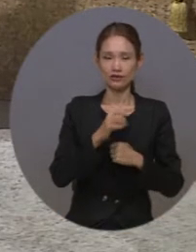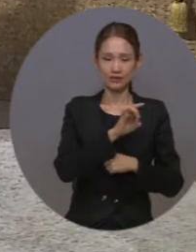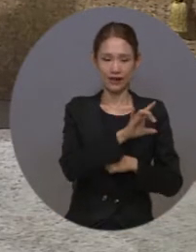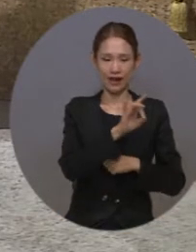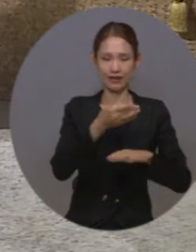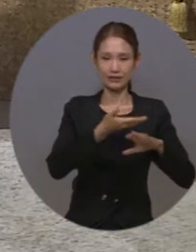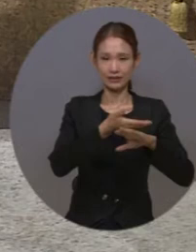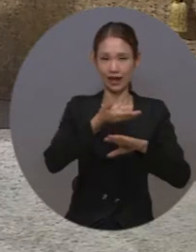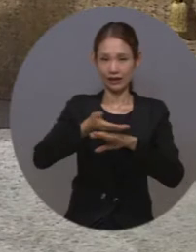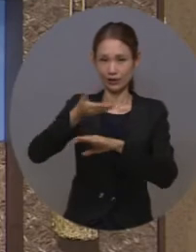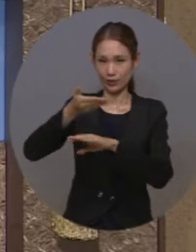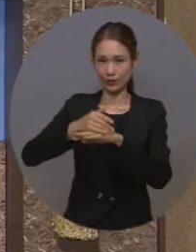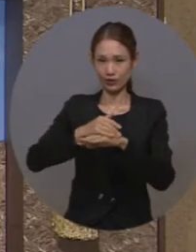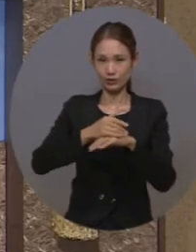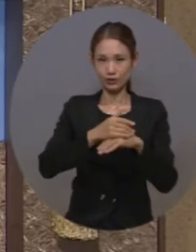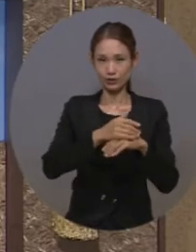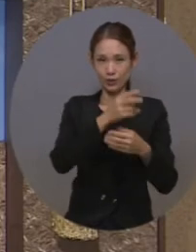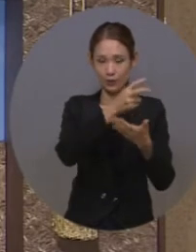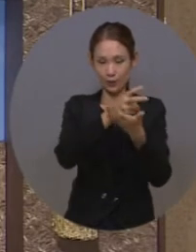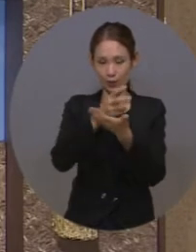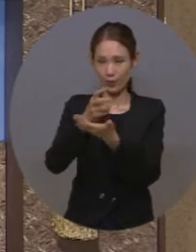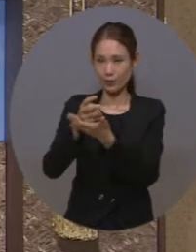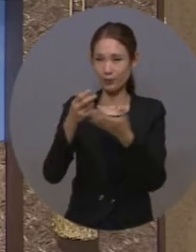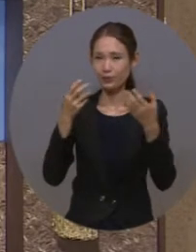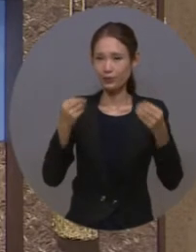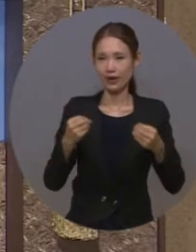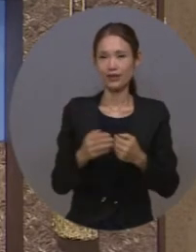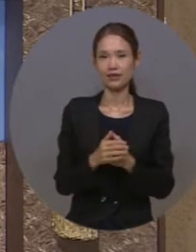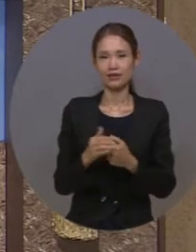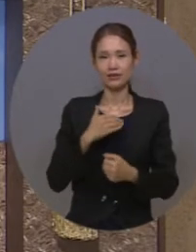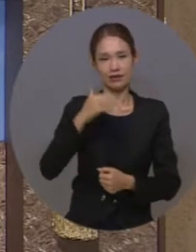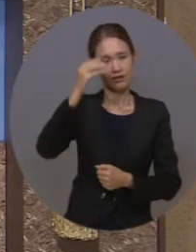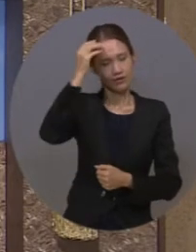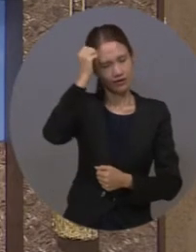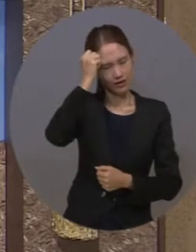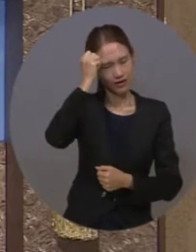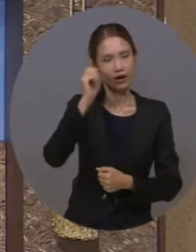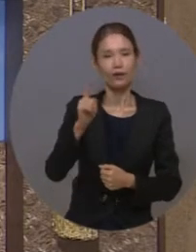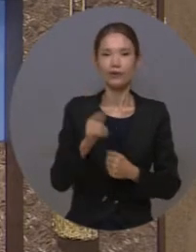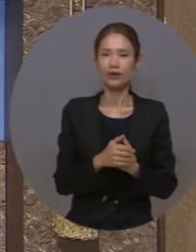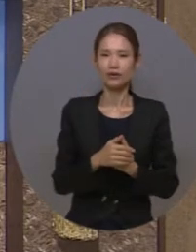상임위별로 조례를 많이 만들고 있습니다. 네. 제가 이제 기억나는 것은 이제